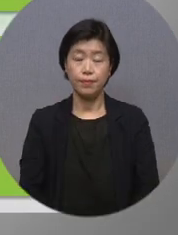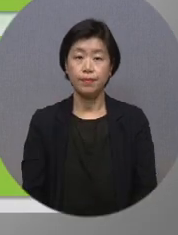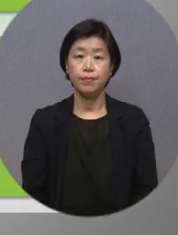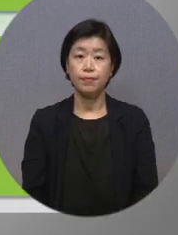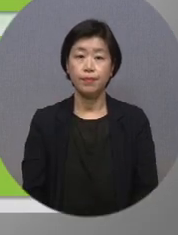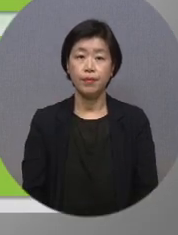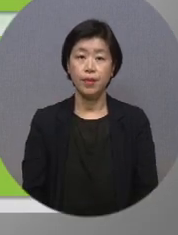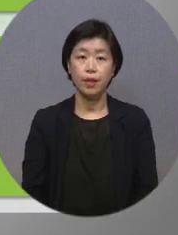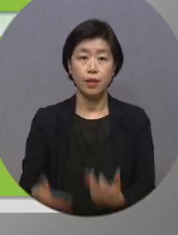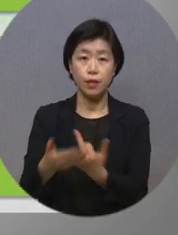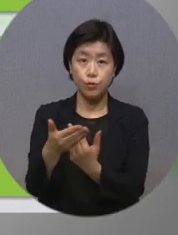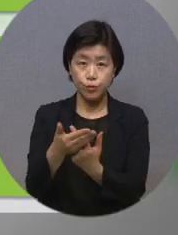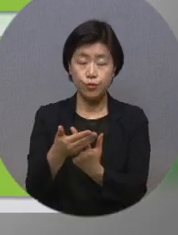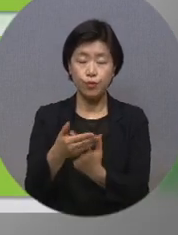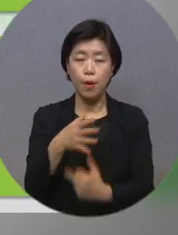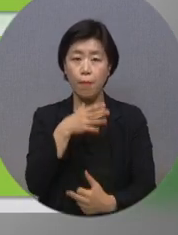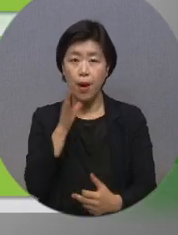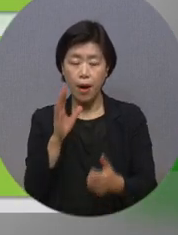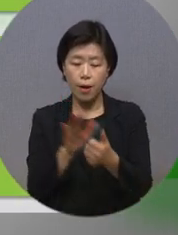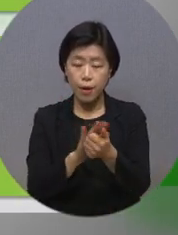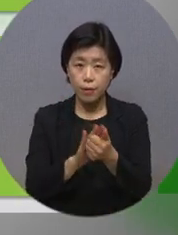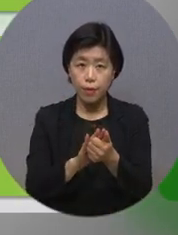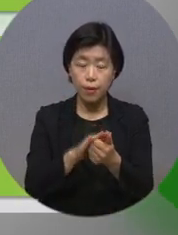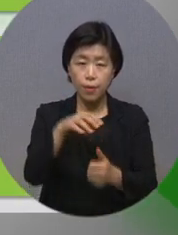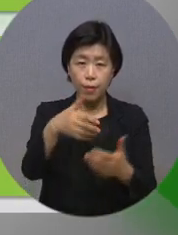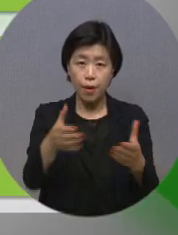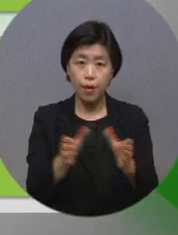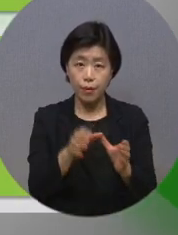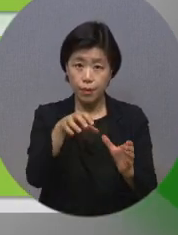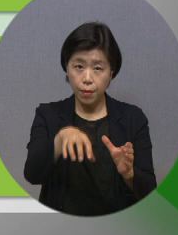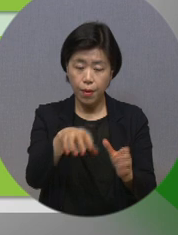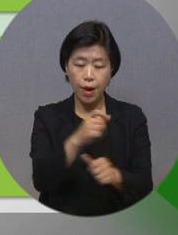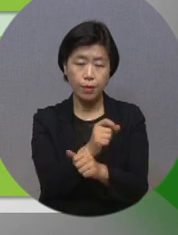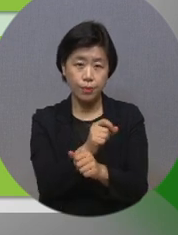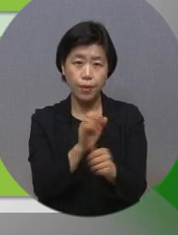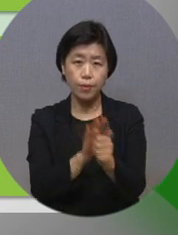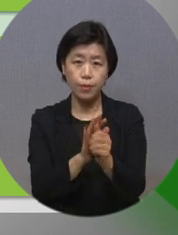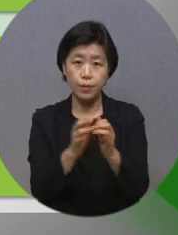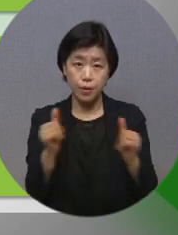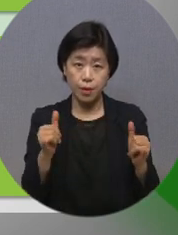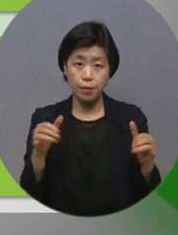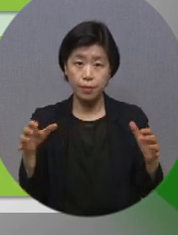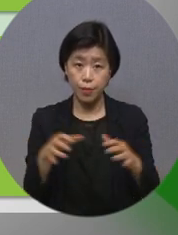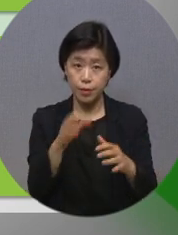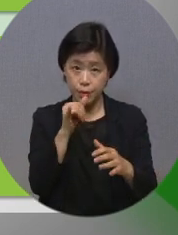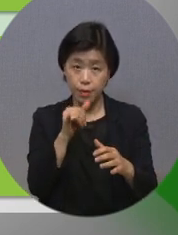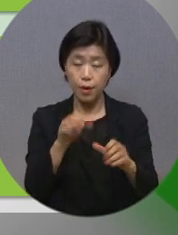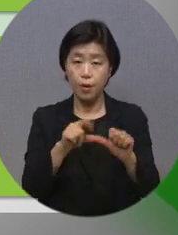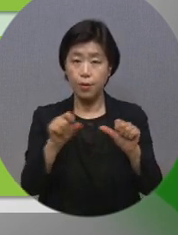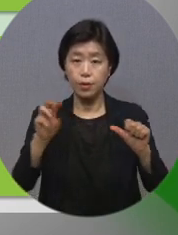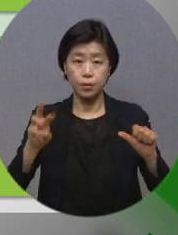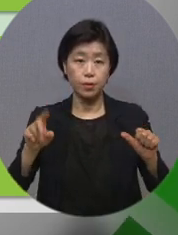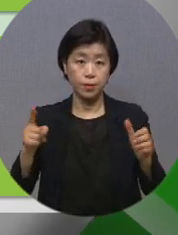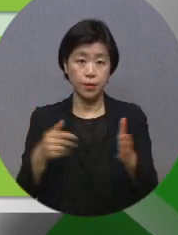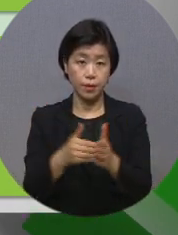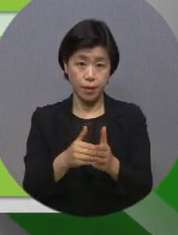제주 양로원에서 사무보조원을 모집합니다. 접수 마감일은 5월 31일까지며